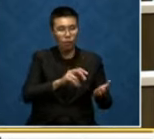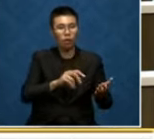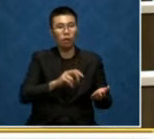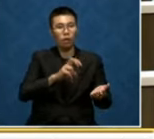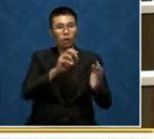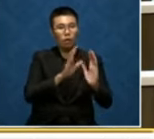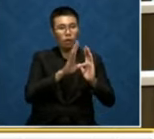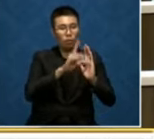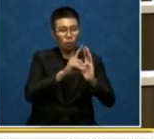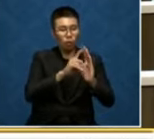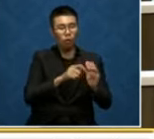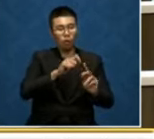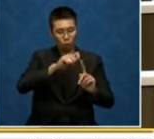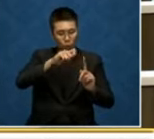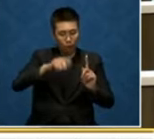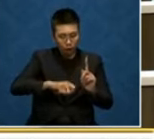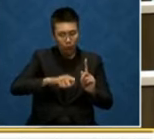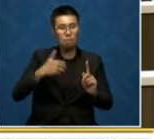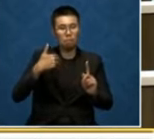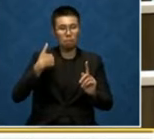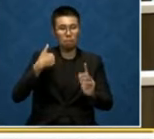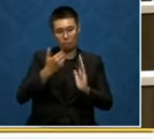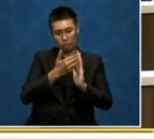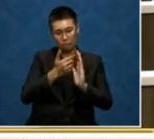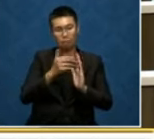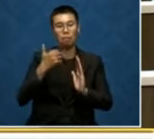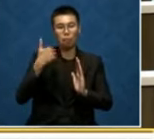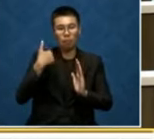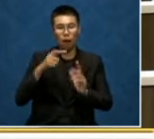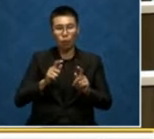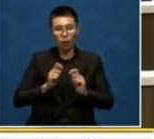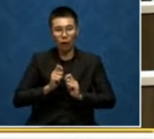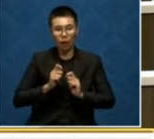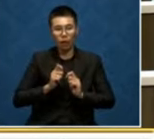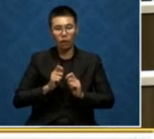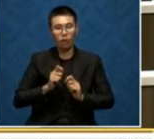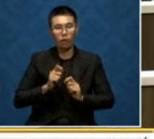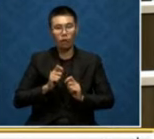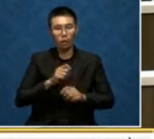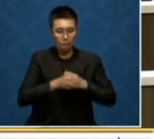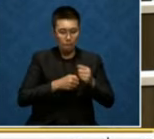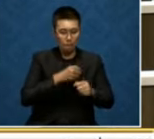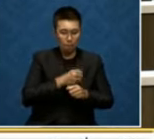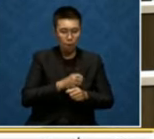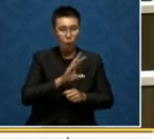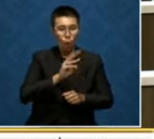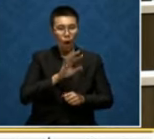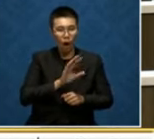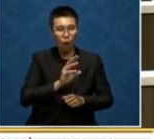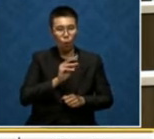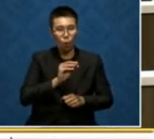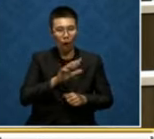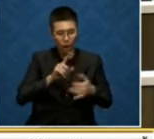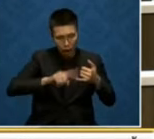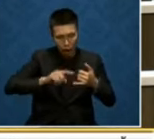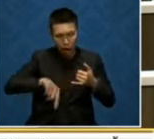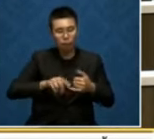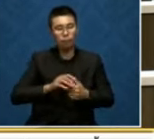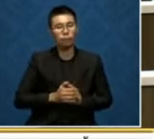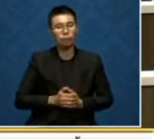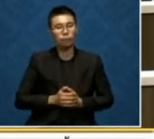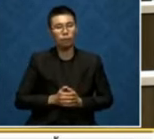เคียงอีกหลายจังหวัดนะครับซึ่งก็มีการอนุญาตกันในช่วงปลายปีที่ผ่านมานะครับและคนที่ได้รับใบอนุญาตก็